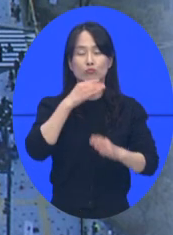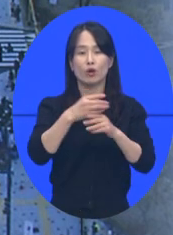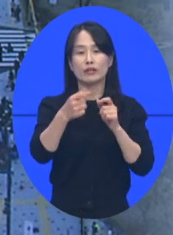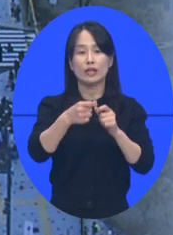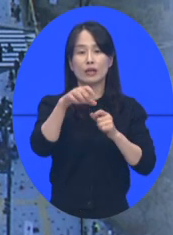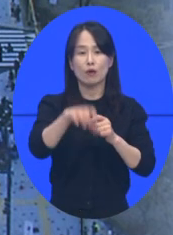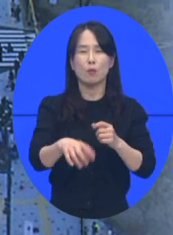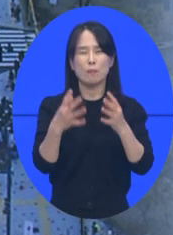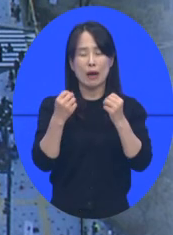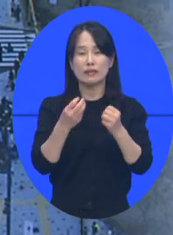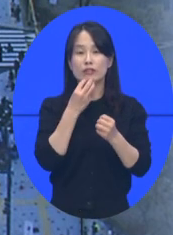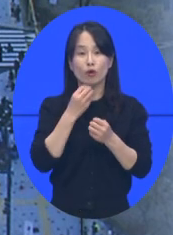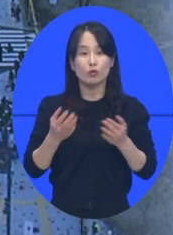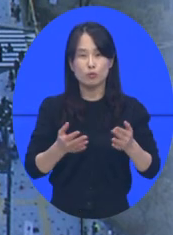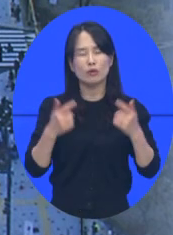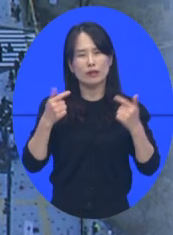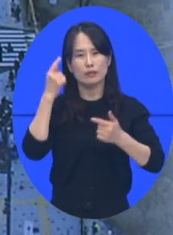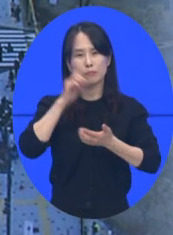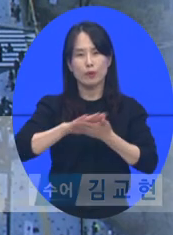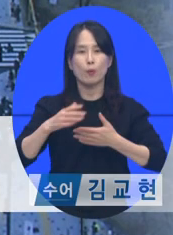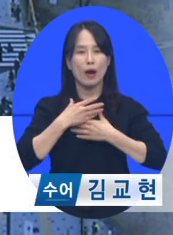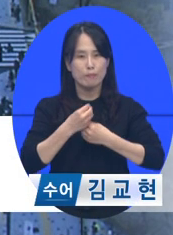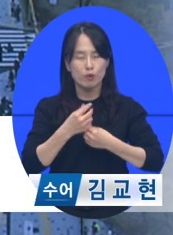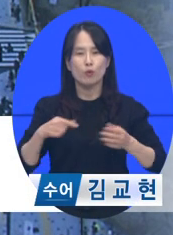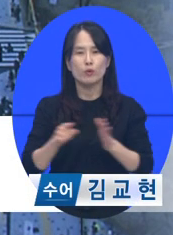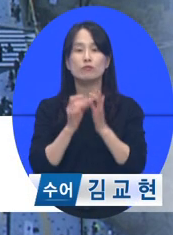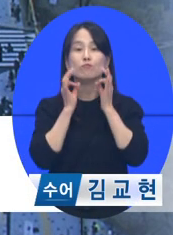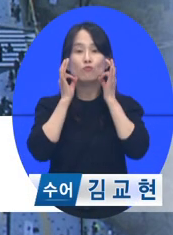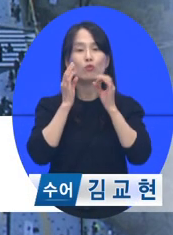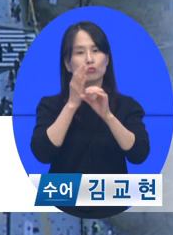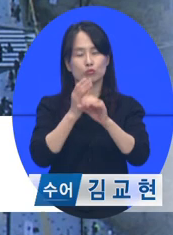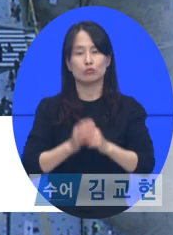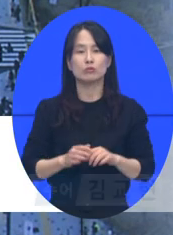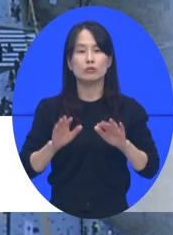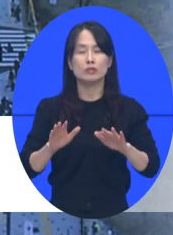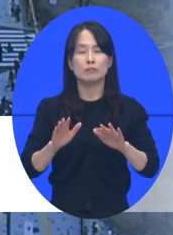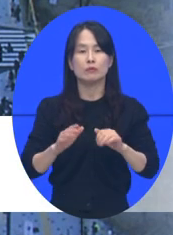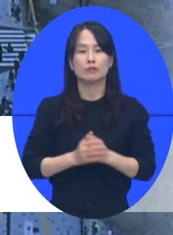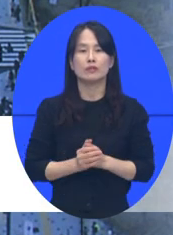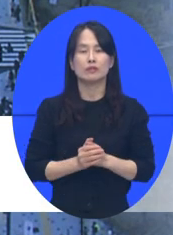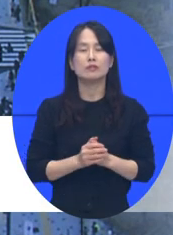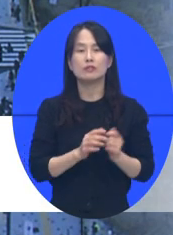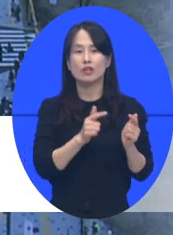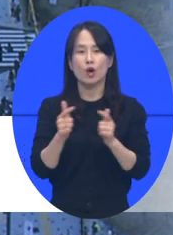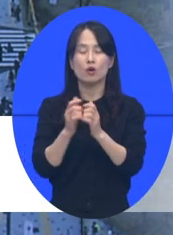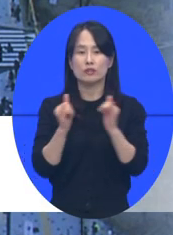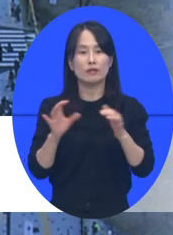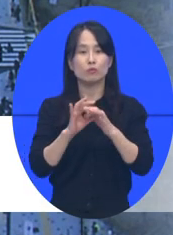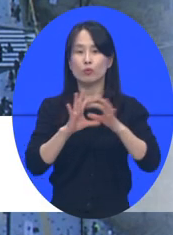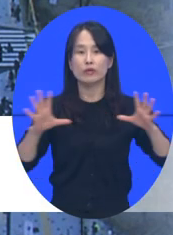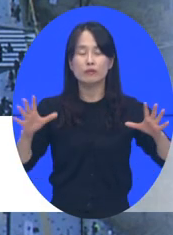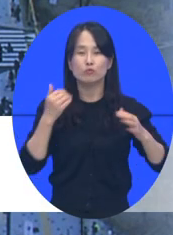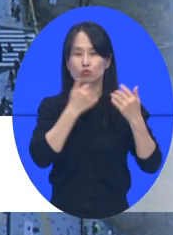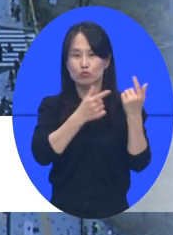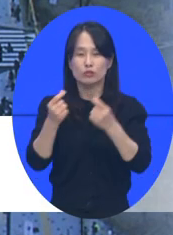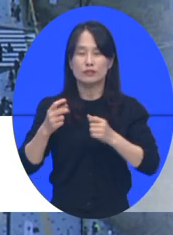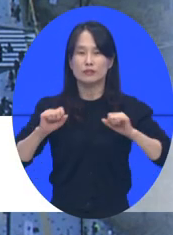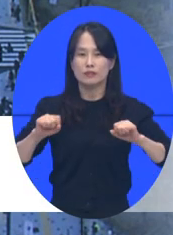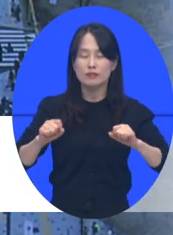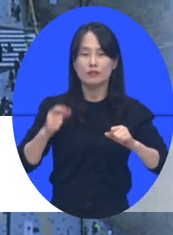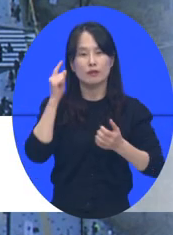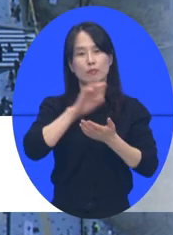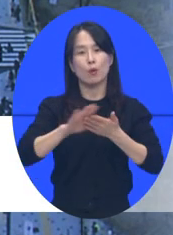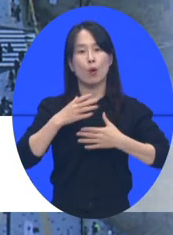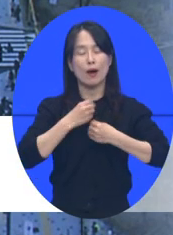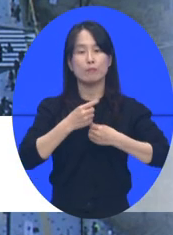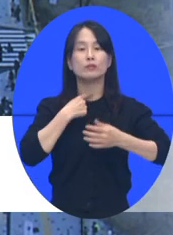접경지역이 많은 경도는 항상 도민들의 평화와 안보를 위해 힘쓰고 있는데요 이번엔 남녀 노소 세대를 가리지 않고 누구나